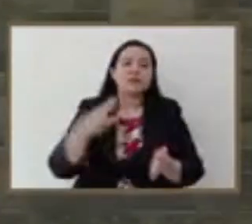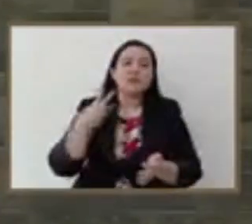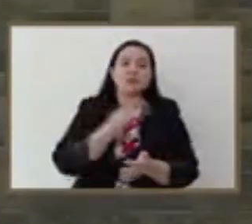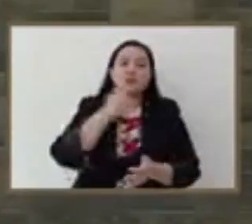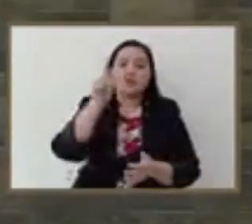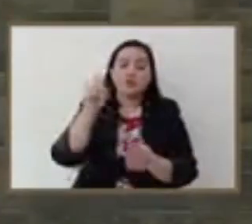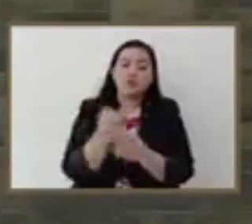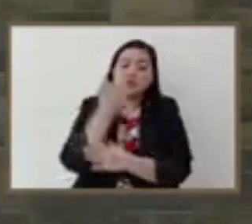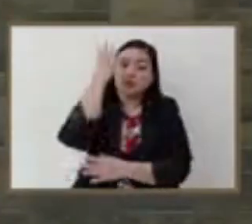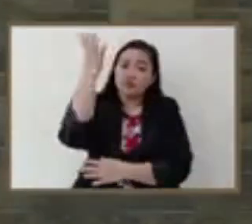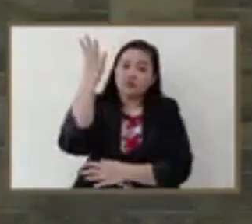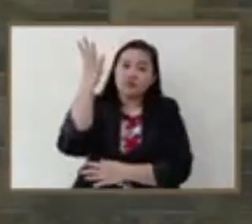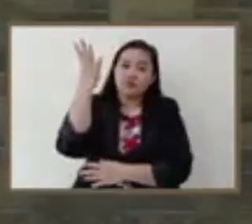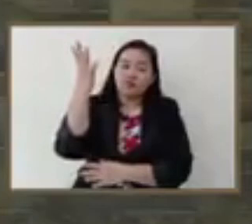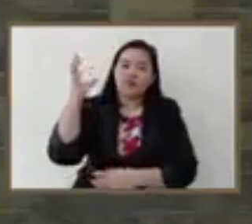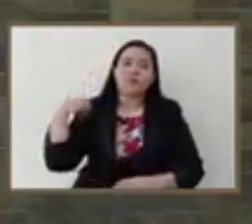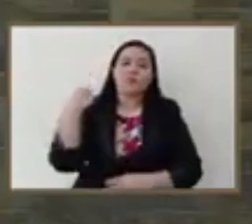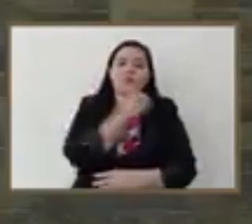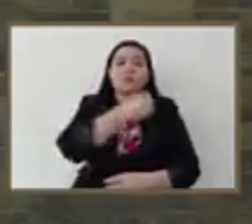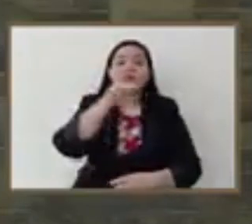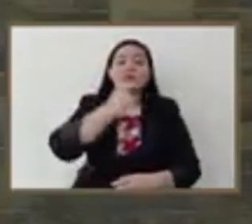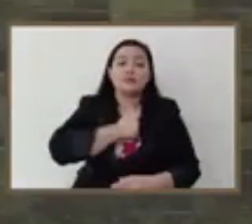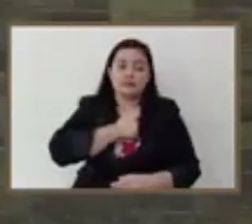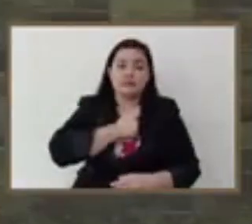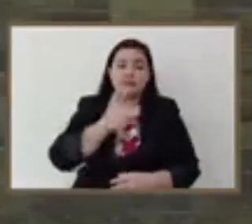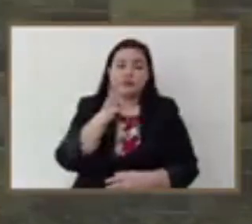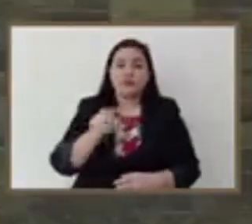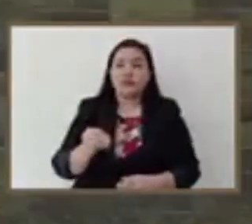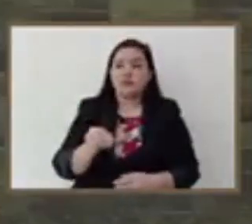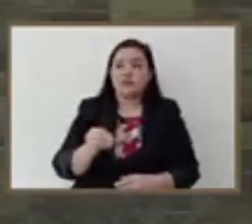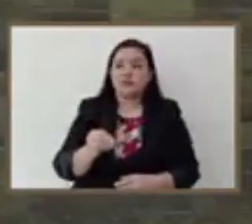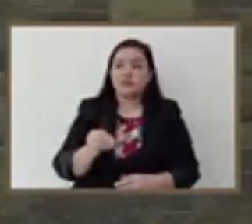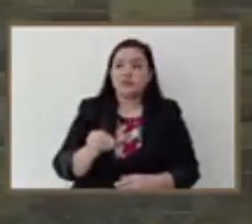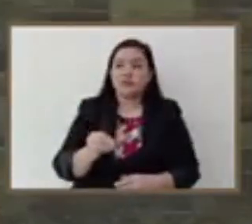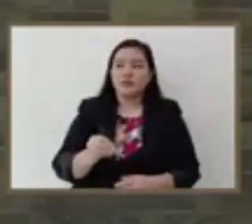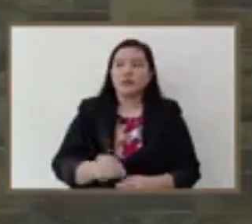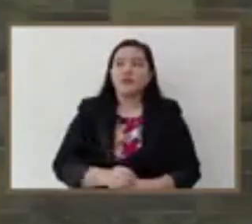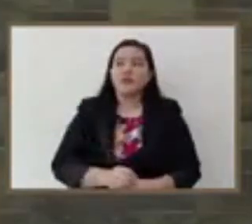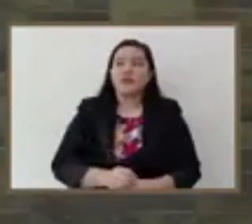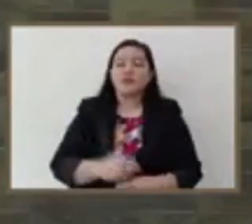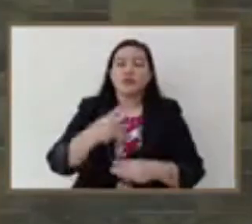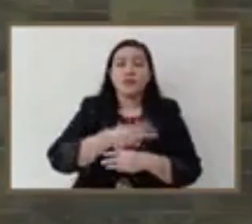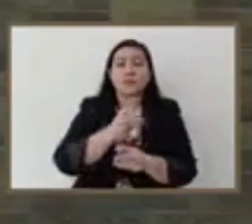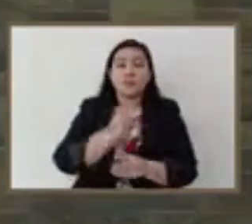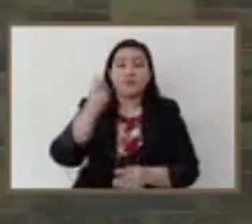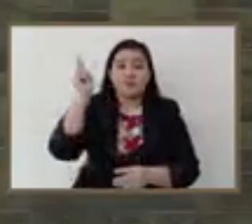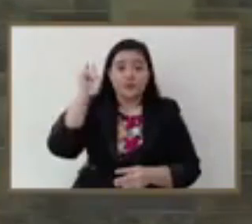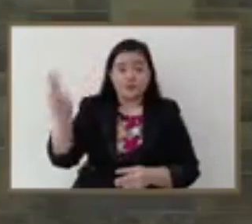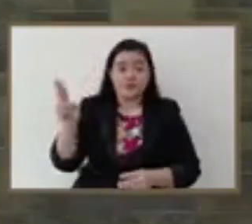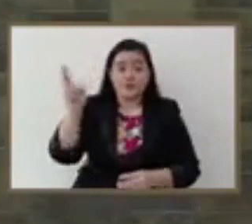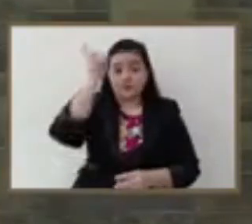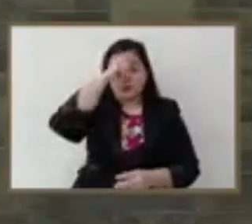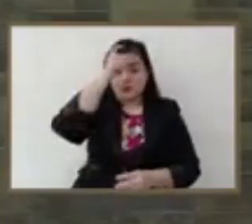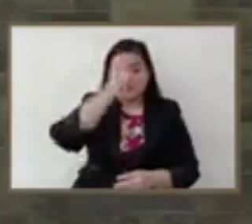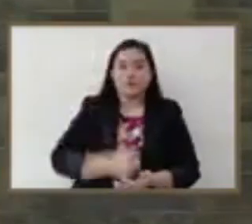No? At ito ang gawin nating wisdom. Anong ibig sabihin yan? The foundation. Yan po ang ibig sabihin yan. Kapag